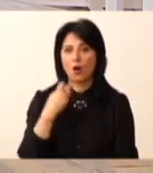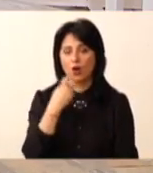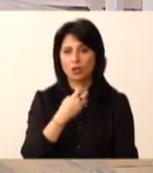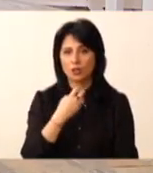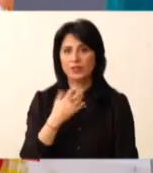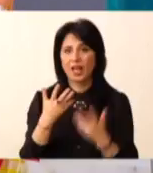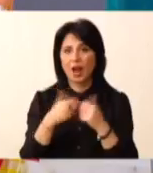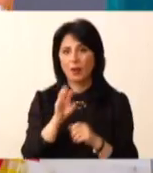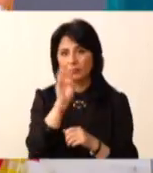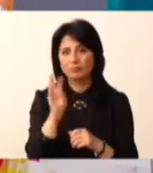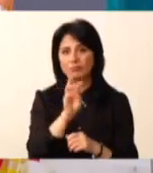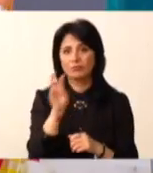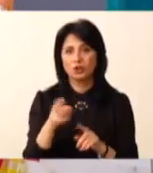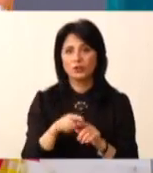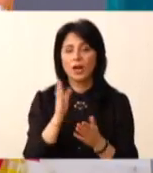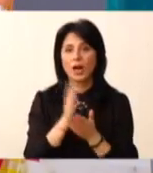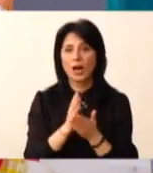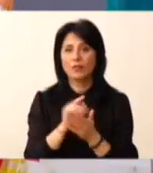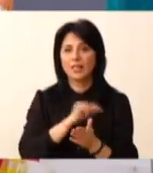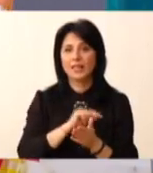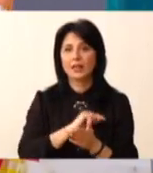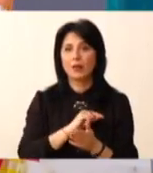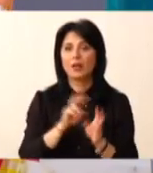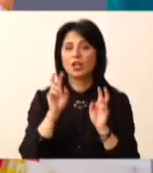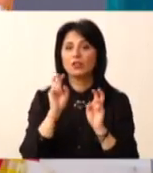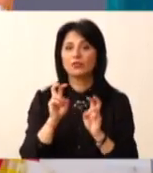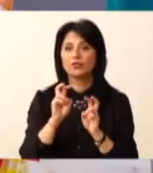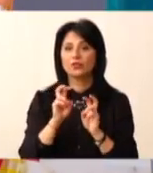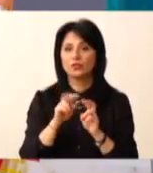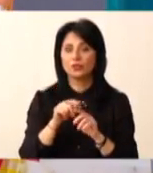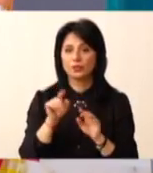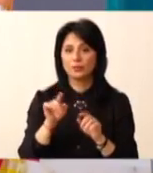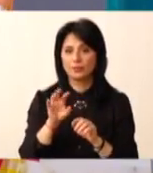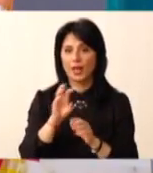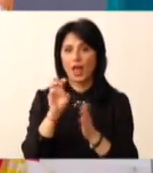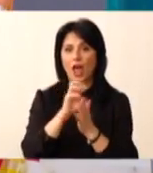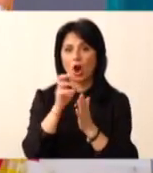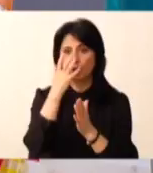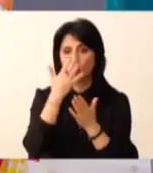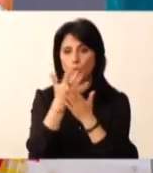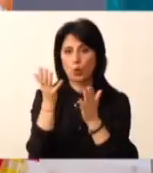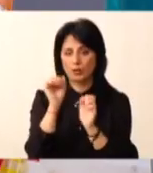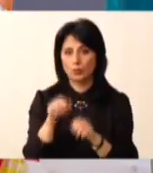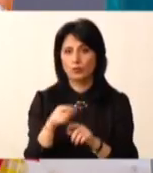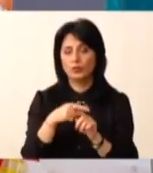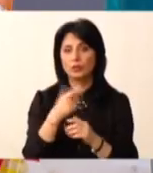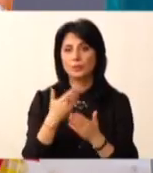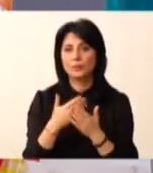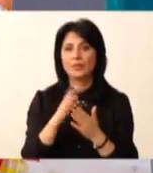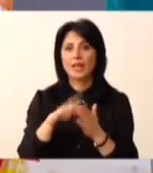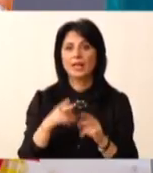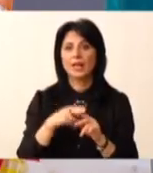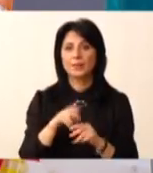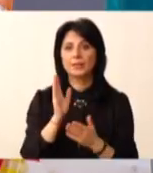ინსტრუმენტული აპარატით გასინჯვისას არის დამახასიათებელი ულტრაბგერითი სურათი. და გარდა